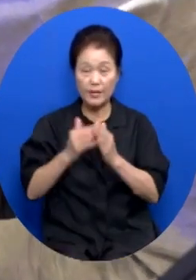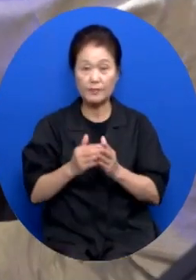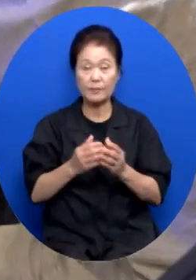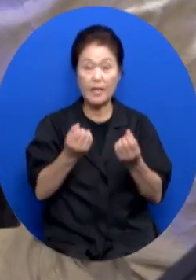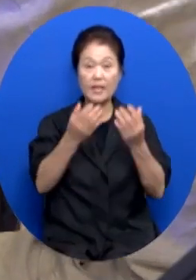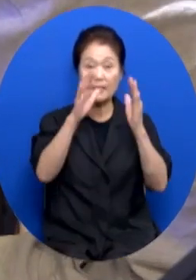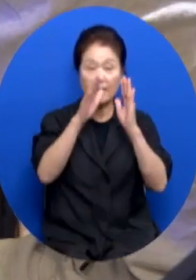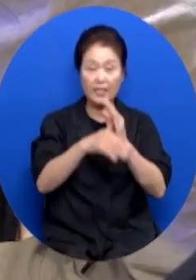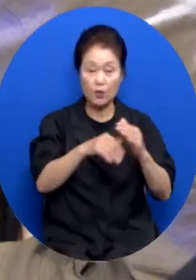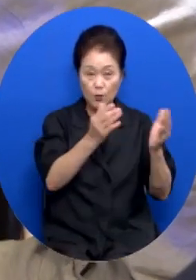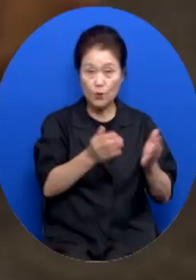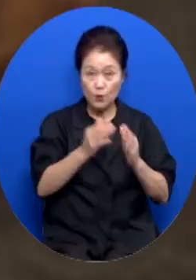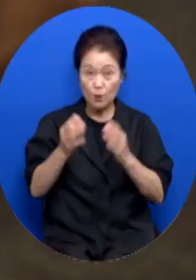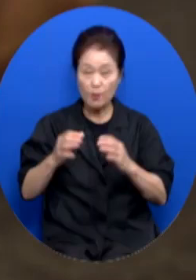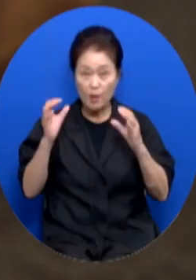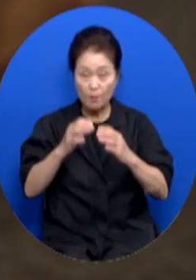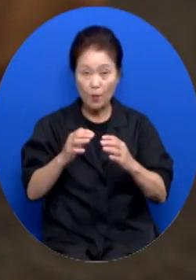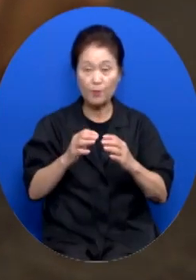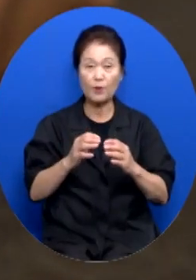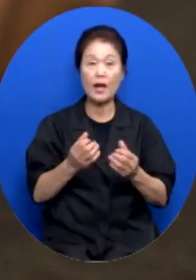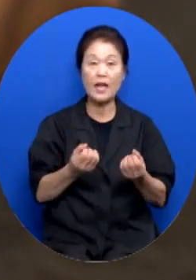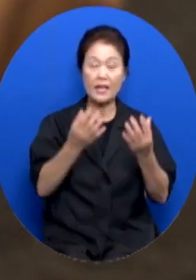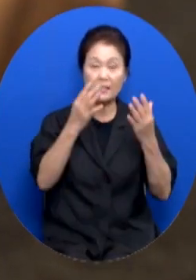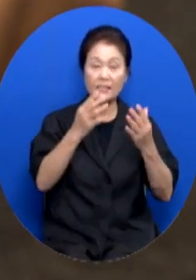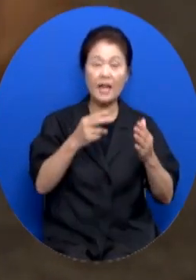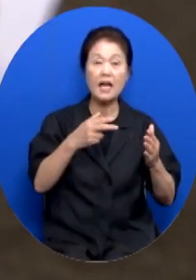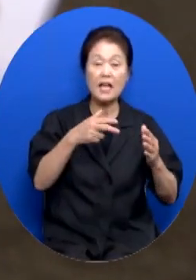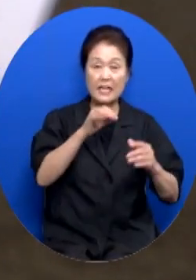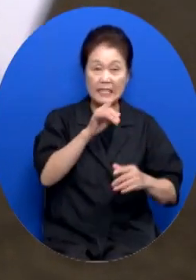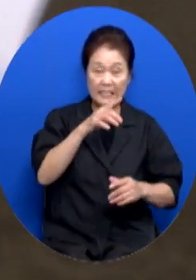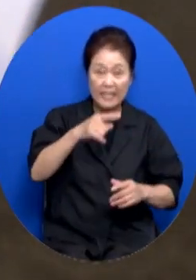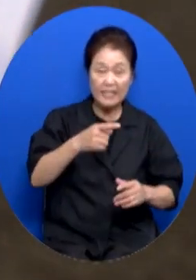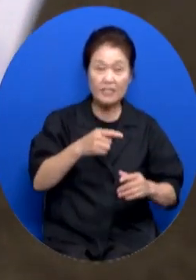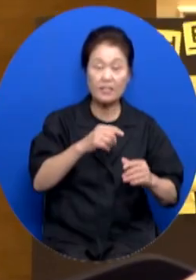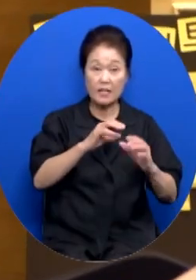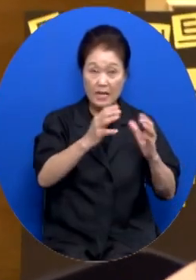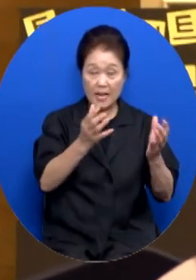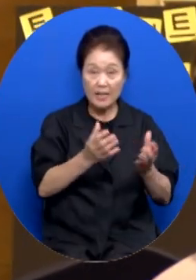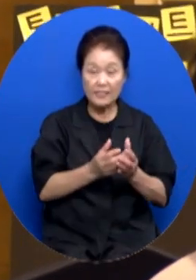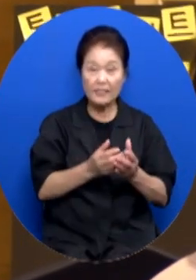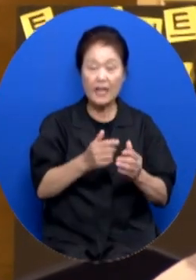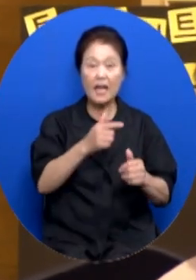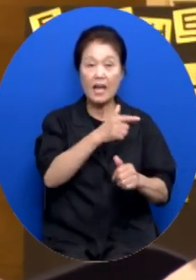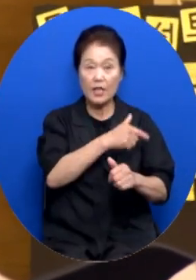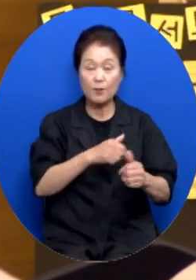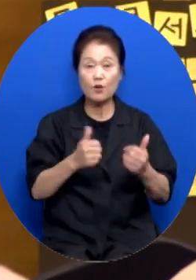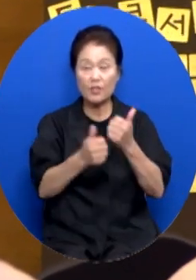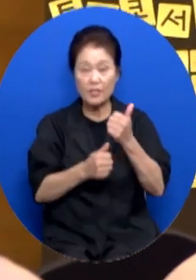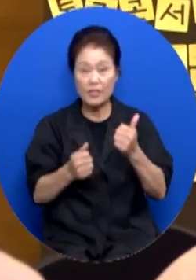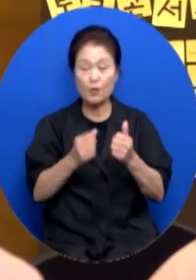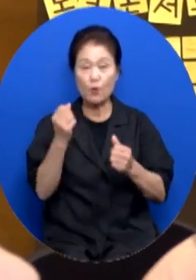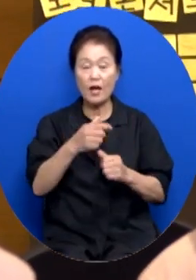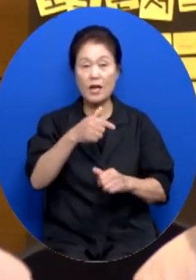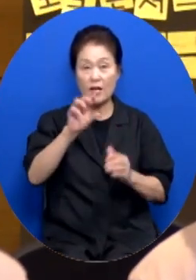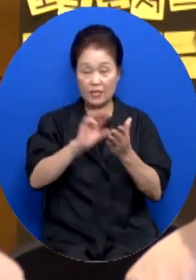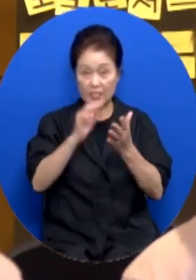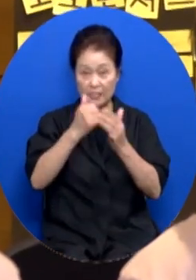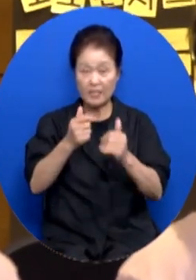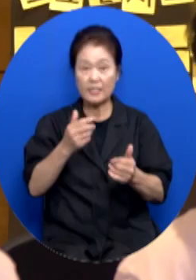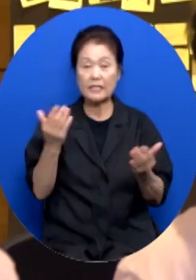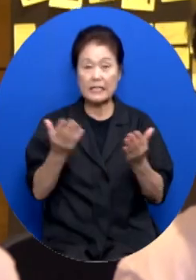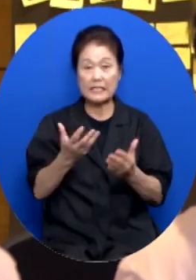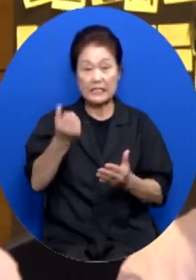캠프에서는 조별 모임을 비롯해 워크숍 등은 물론 이랜드 그룹의 임직원들이 참여한 토크 콘서트와 크리스천의